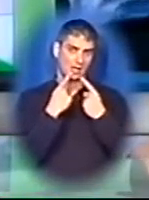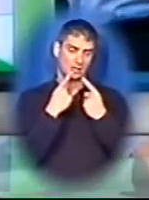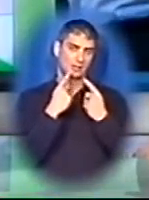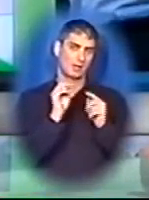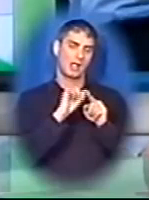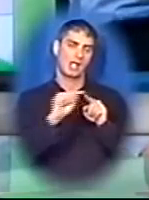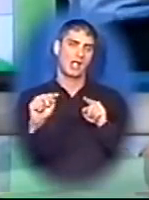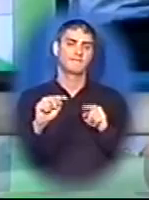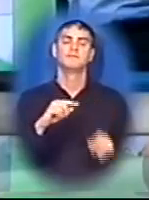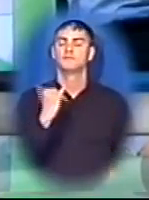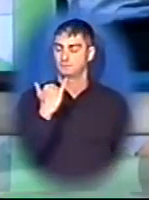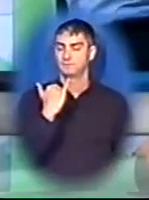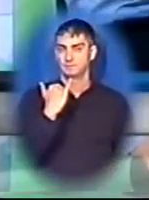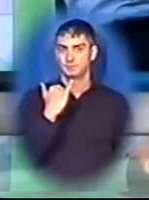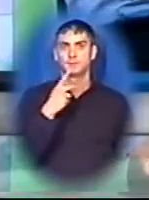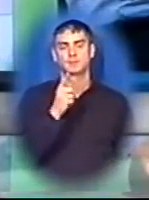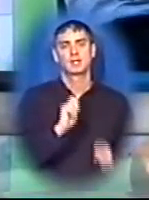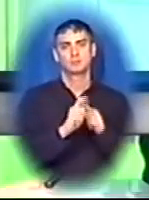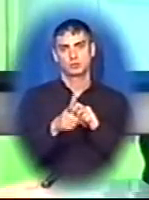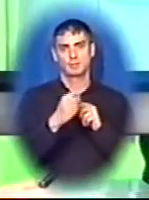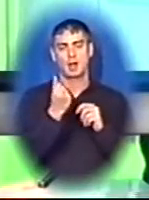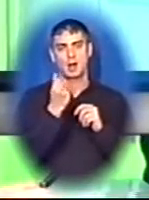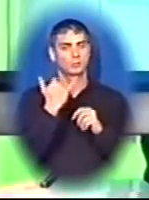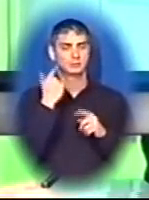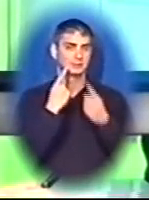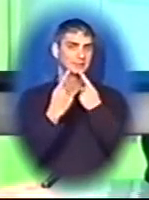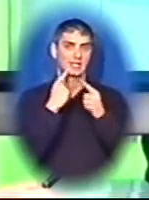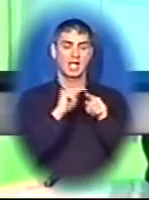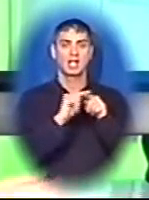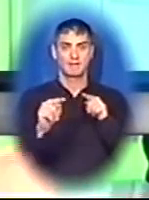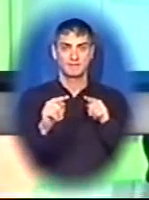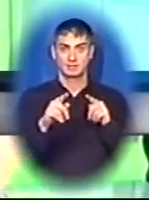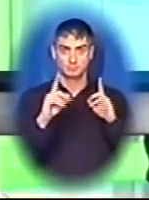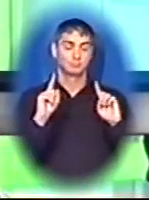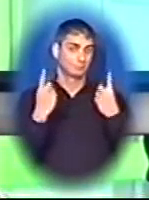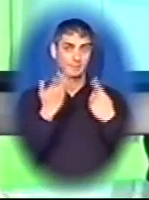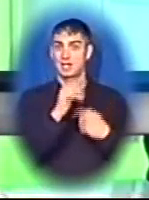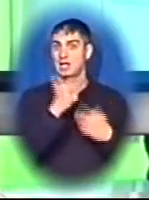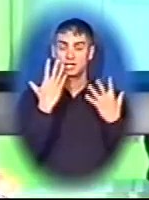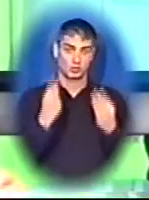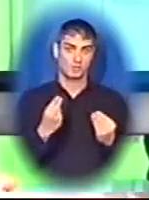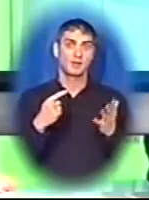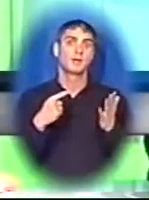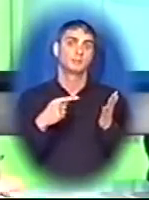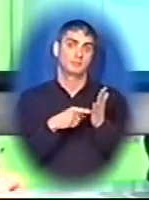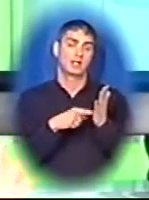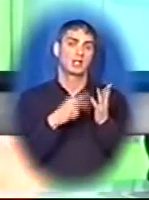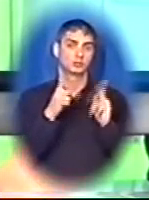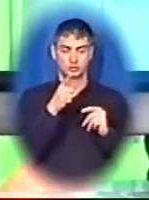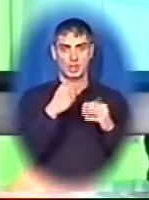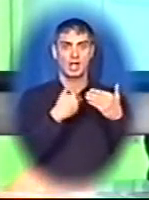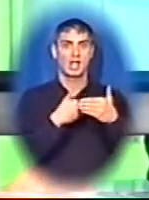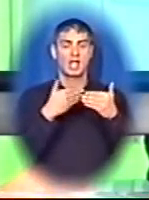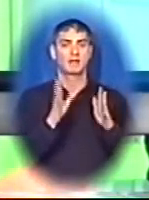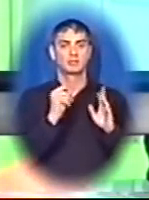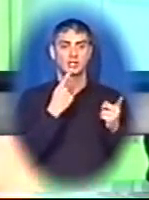שיחה קווית. מקווית. נכון, בהחלט. אתה משלם את העלות של השיחה הקווית. במקרה הטוב, היות ויש לך חבילה